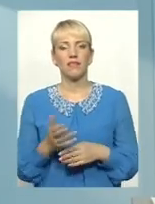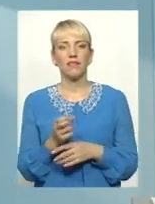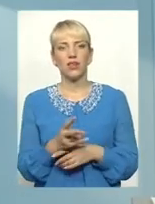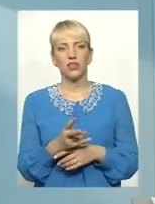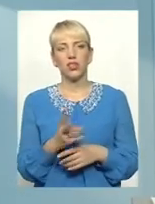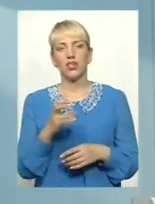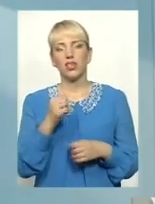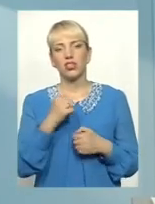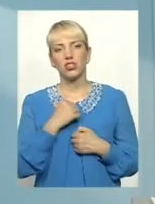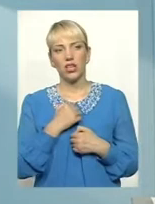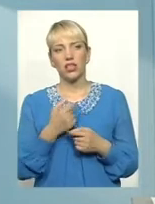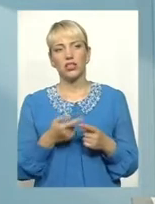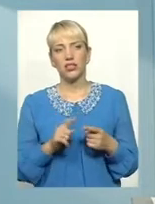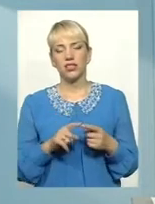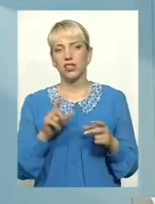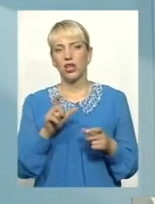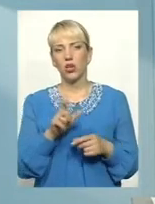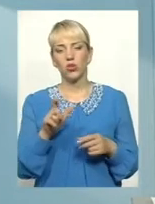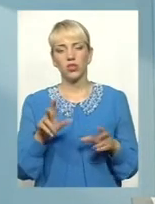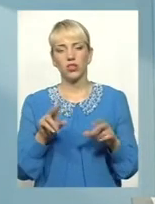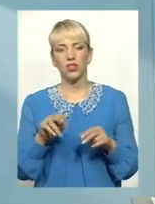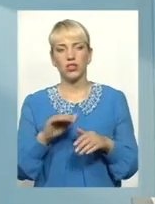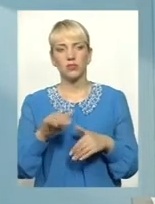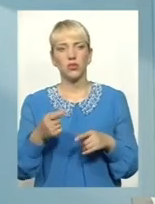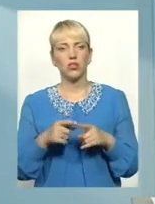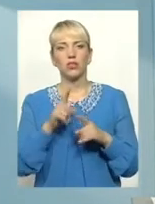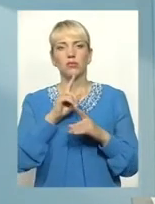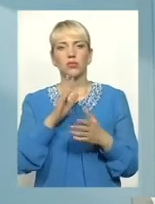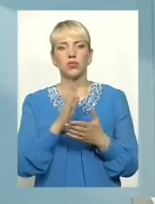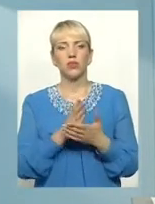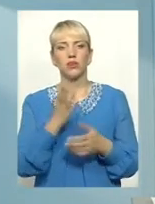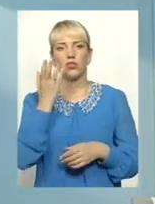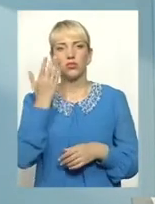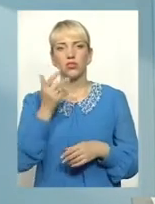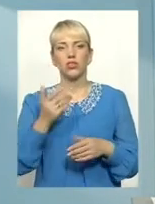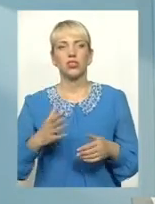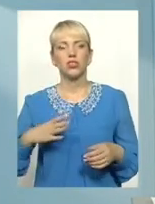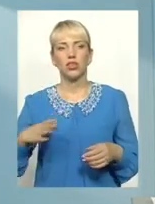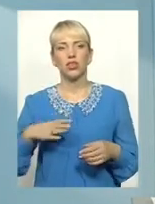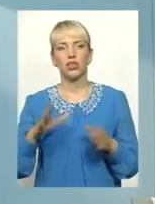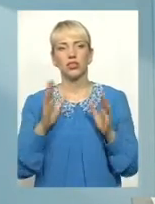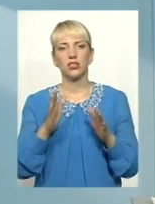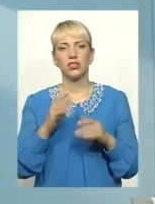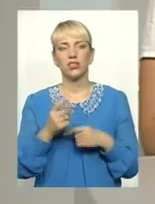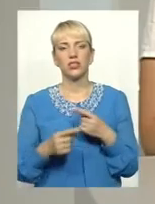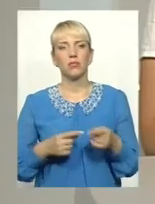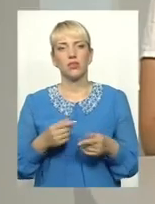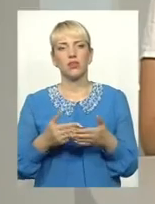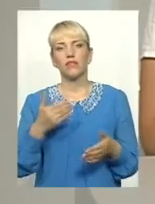на превеликий жаль, я думаю, що ці люди щастя після того мати не будуть, коли вони чекають лише спадщину від своїх